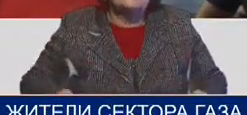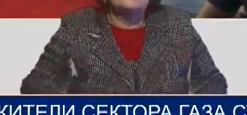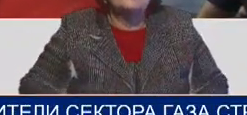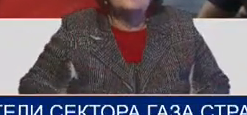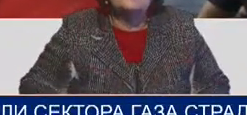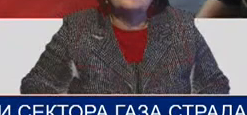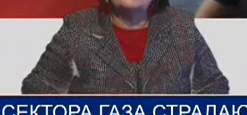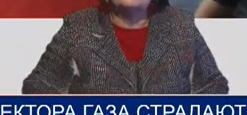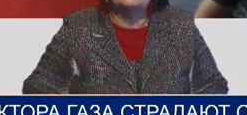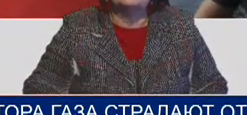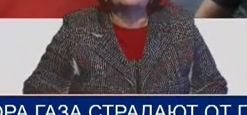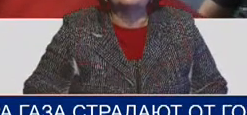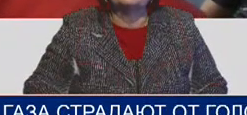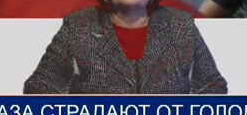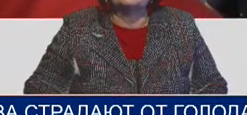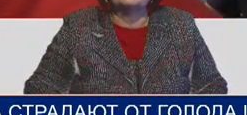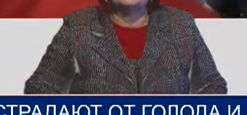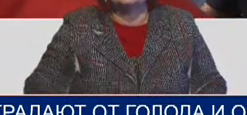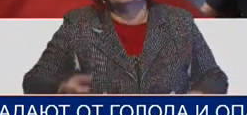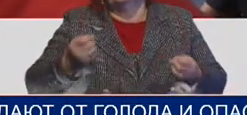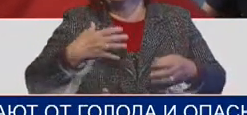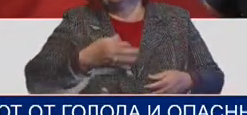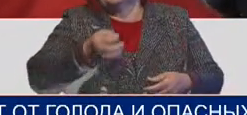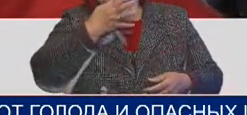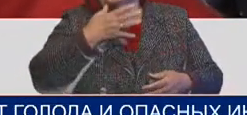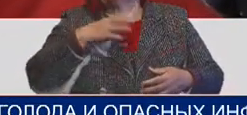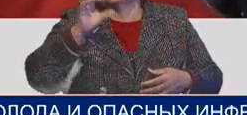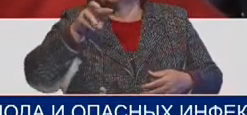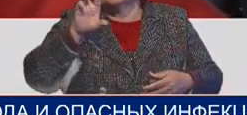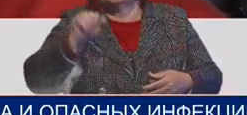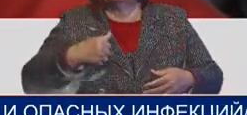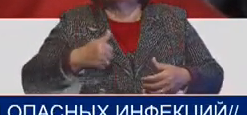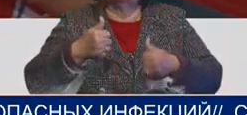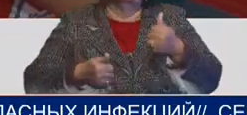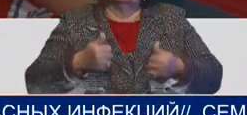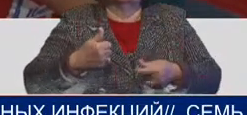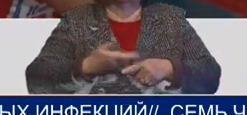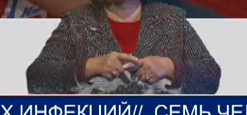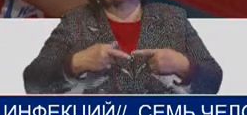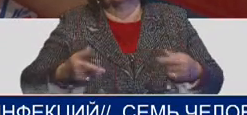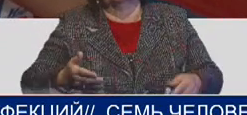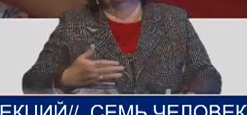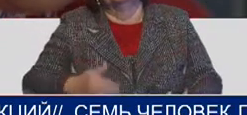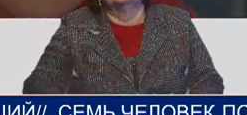Мы занимаемся по самбо. Просто мне нравится самбо. Безопаснее, чем бокс.